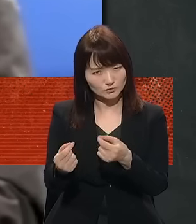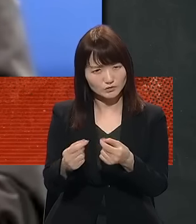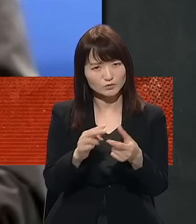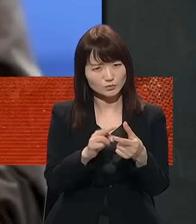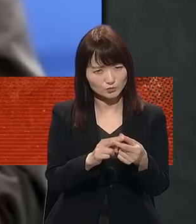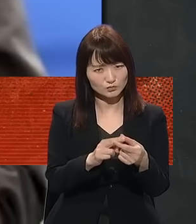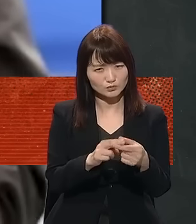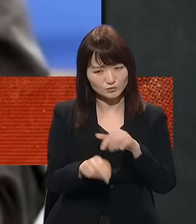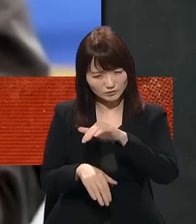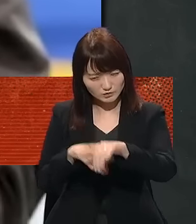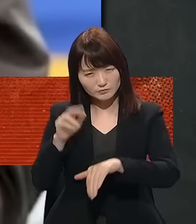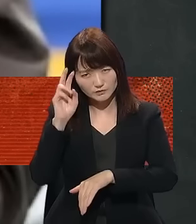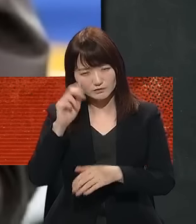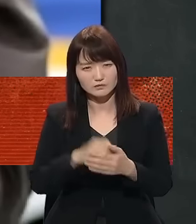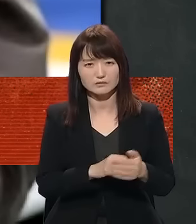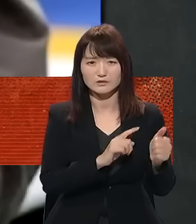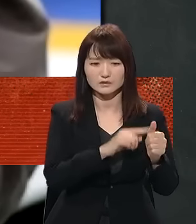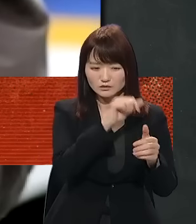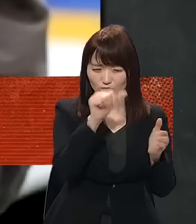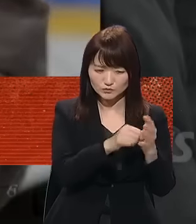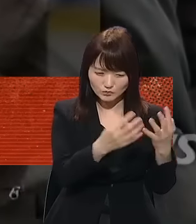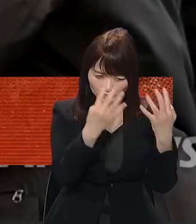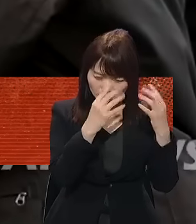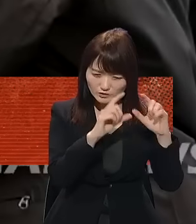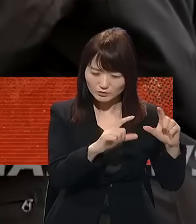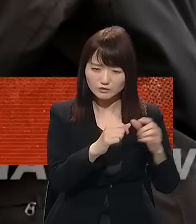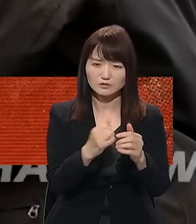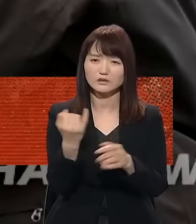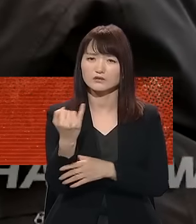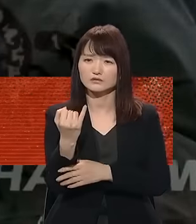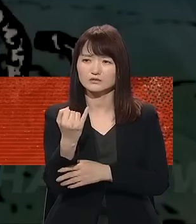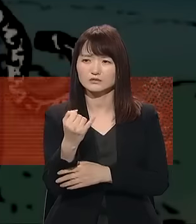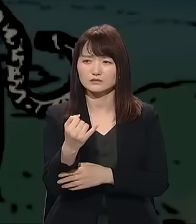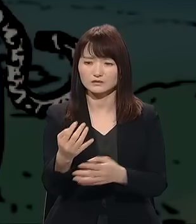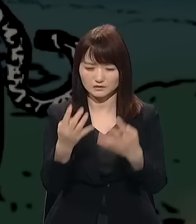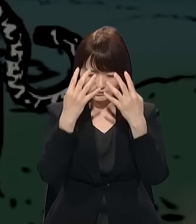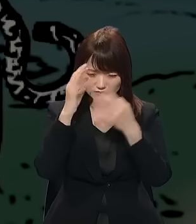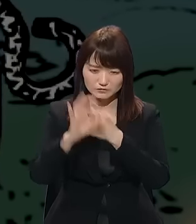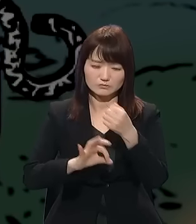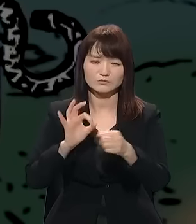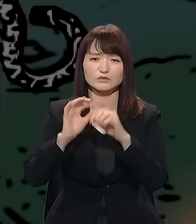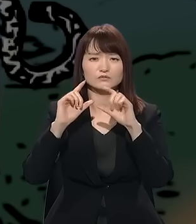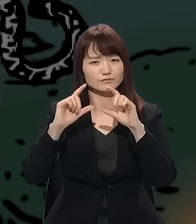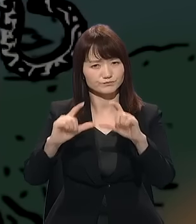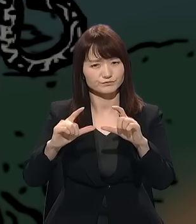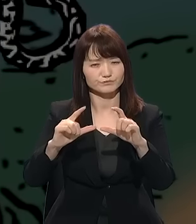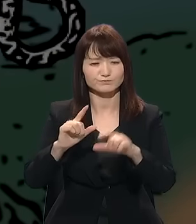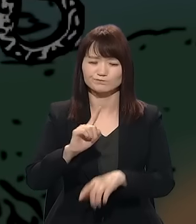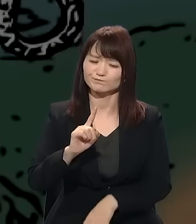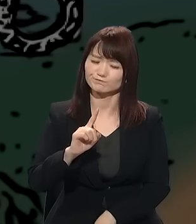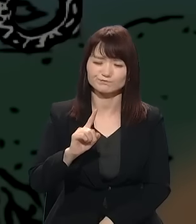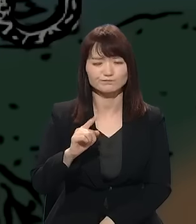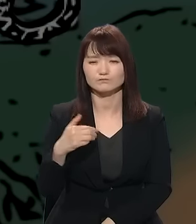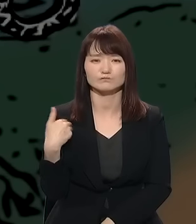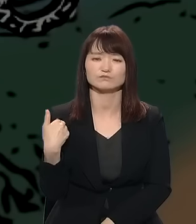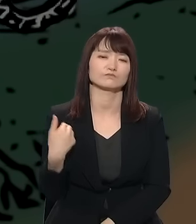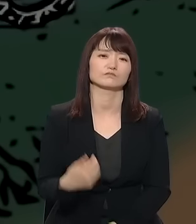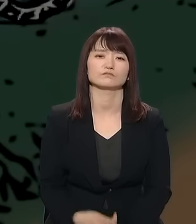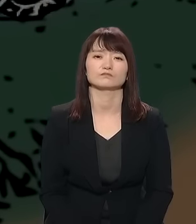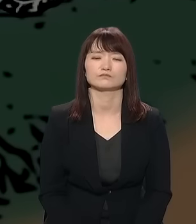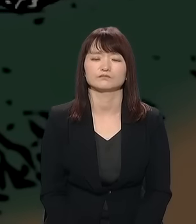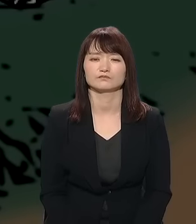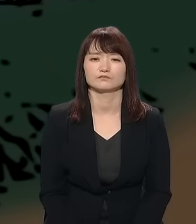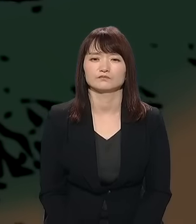맞지 않 한쪽은 무기 증고 한쪽은 10년이 지금 선고된 그런 상황입니다 자 교수님 저는 솔직히